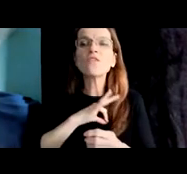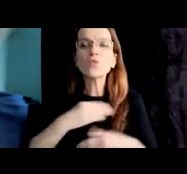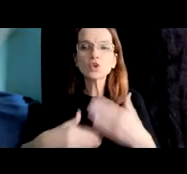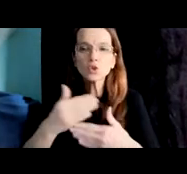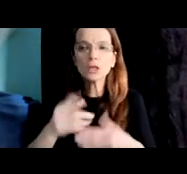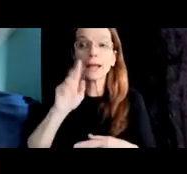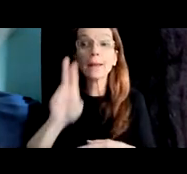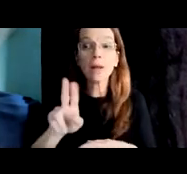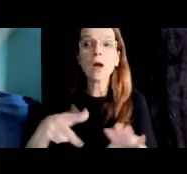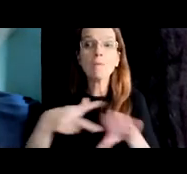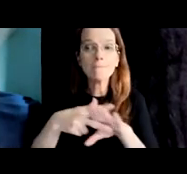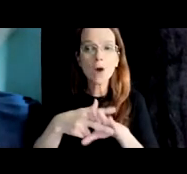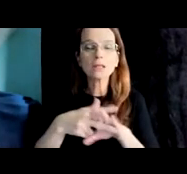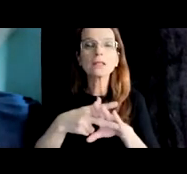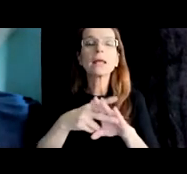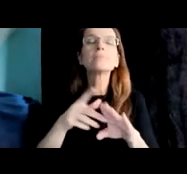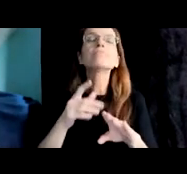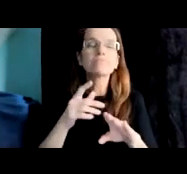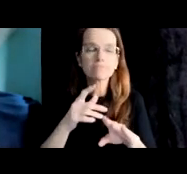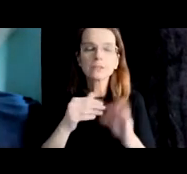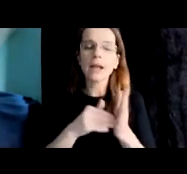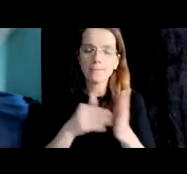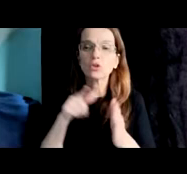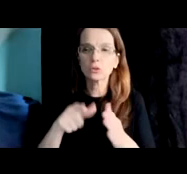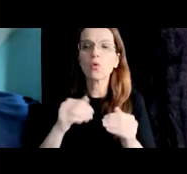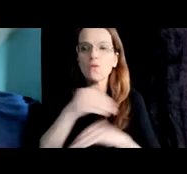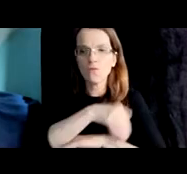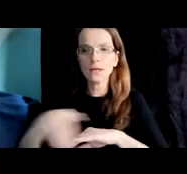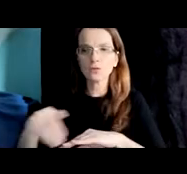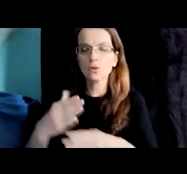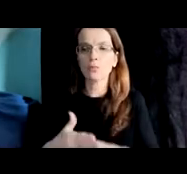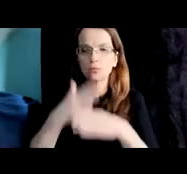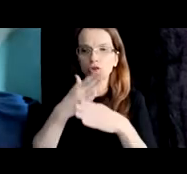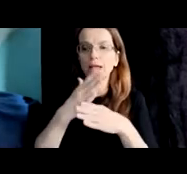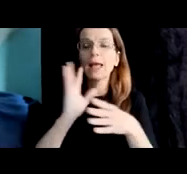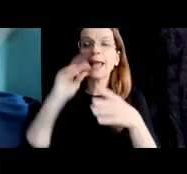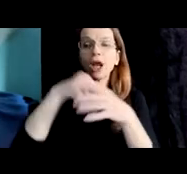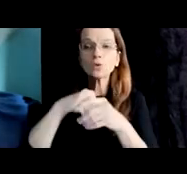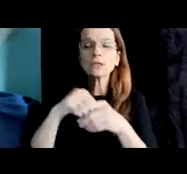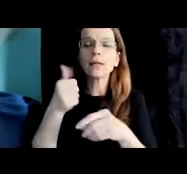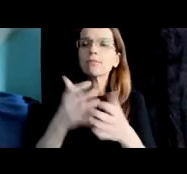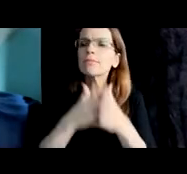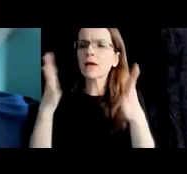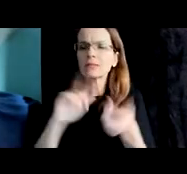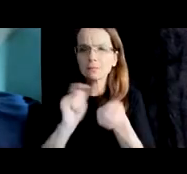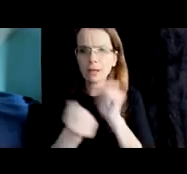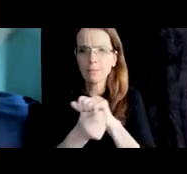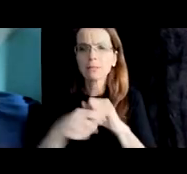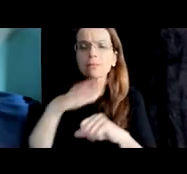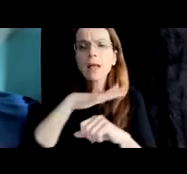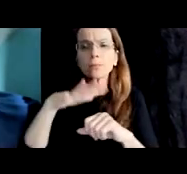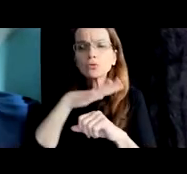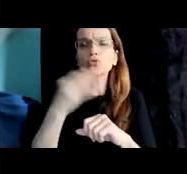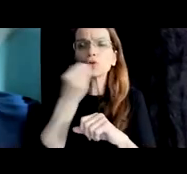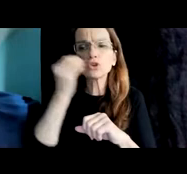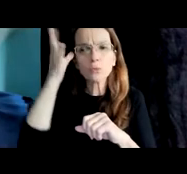ki so potrebni te pomoči. Inkluzija je tako ena največjih sprememb na področju vzgoje in izobraževanja